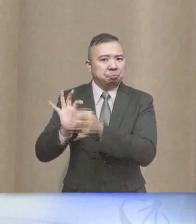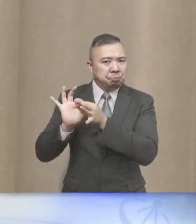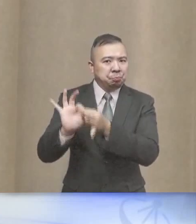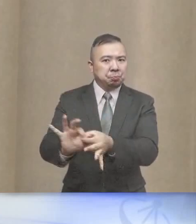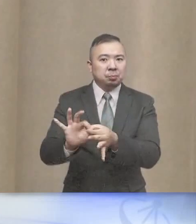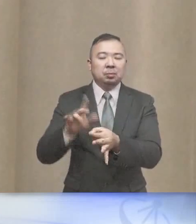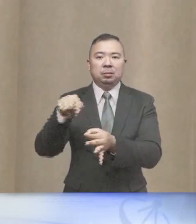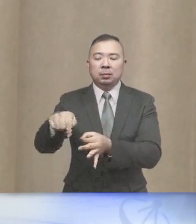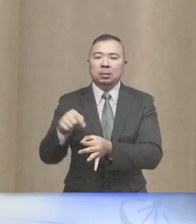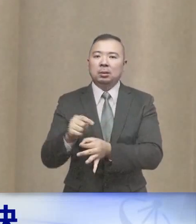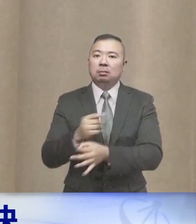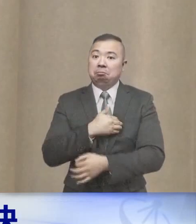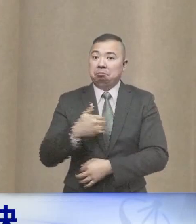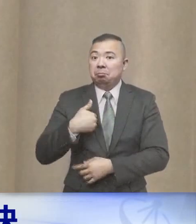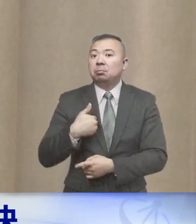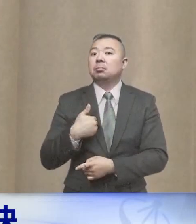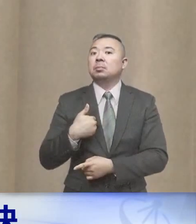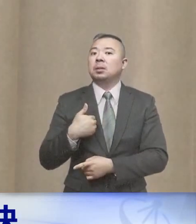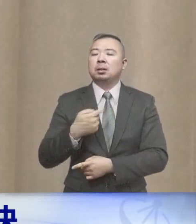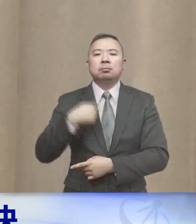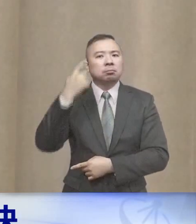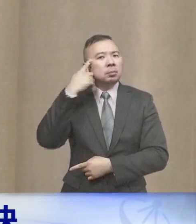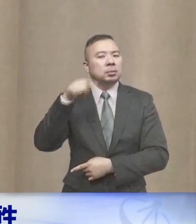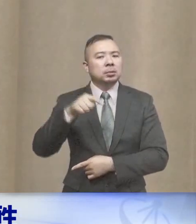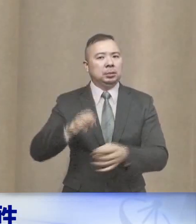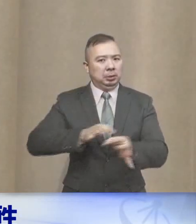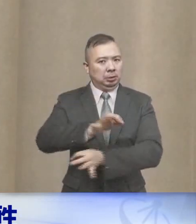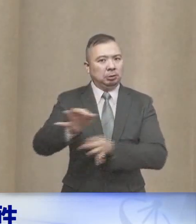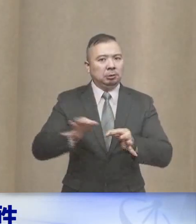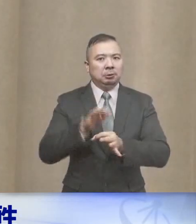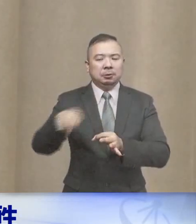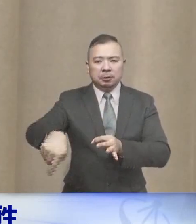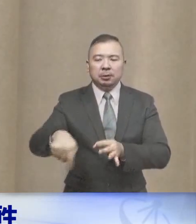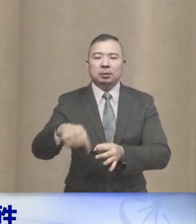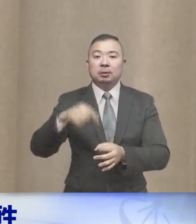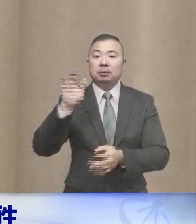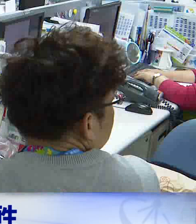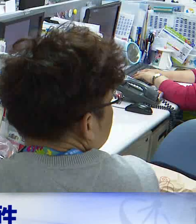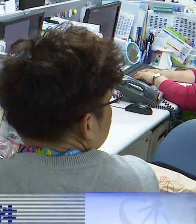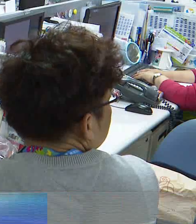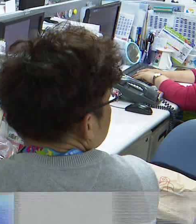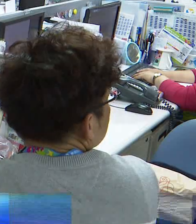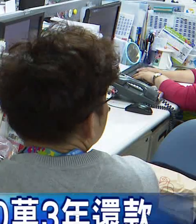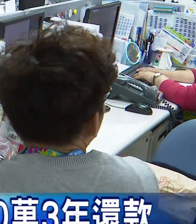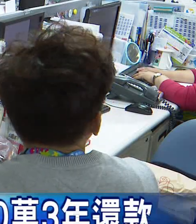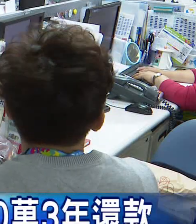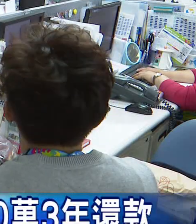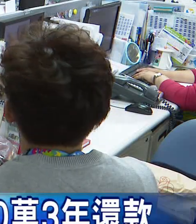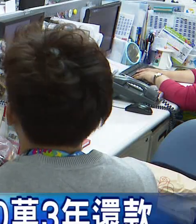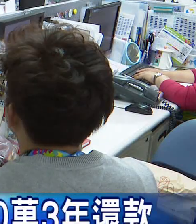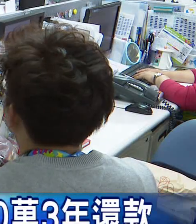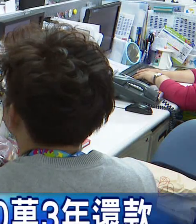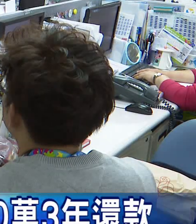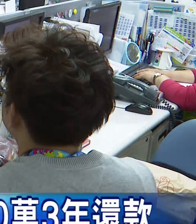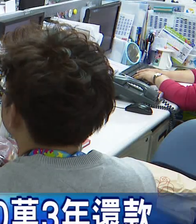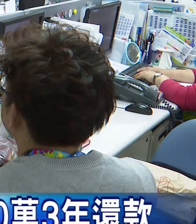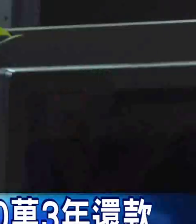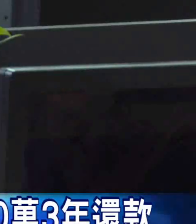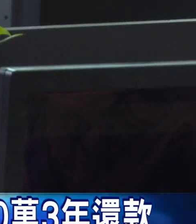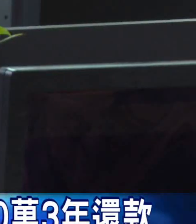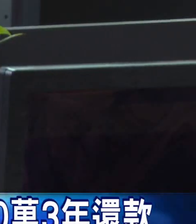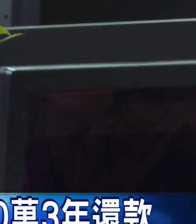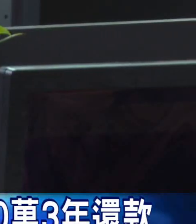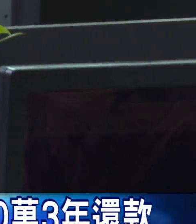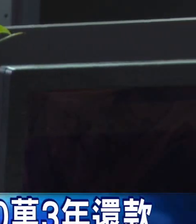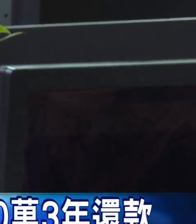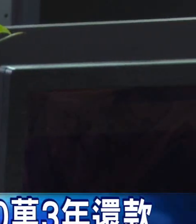实力的话，那么整个经济就很快的可以获得反弹跟复苏。 劳动部分别针对减班休息劳工、